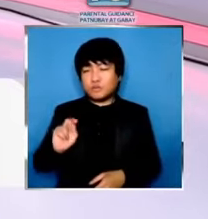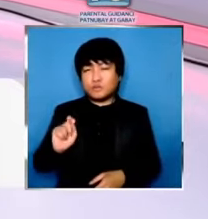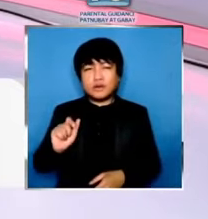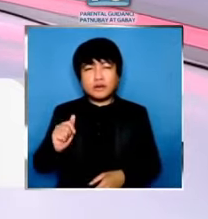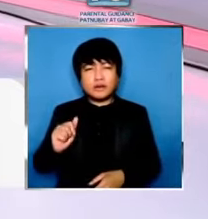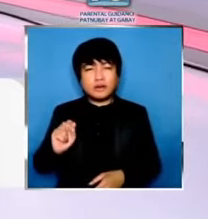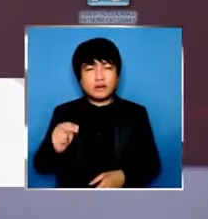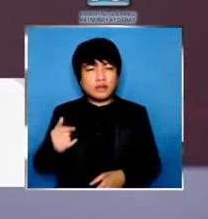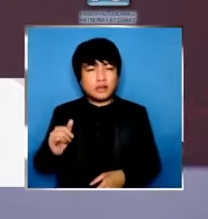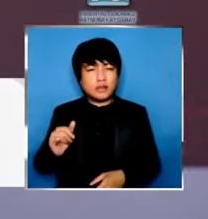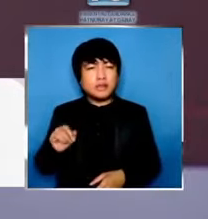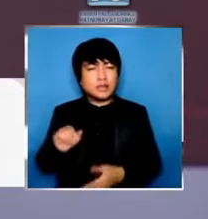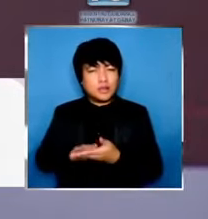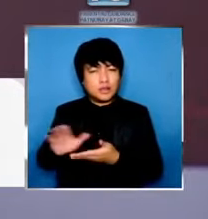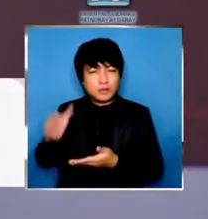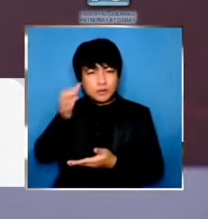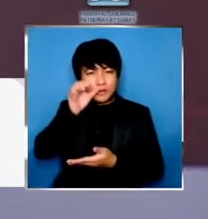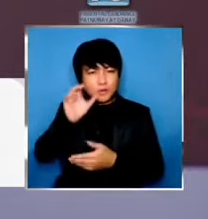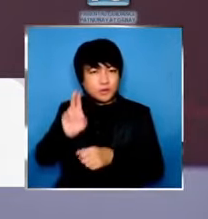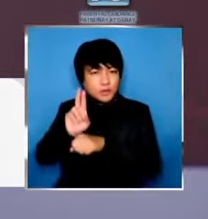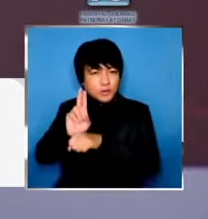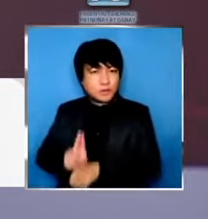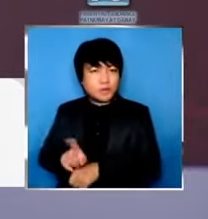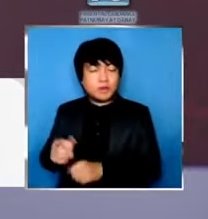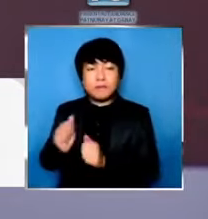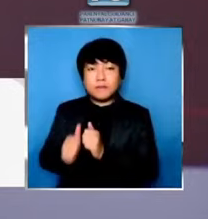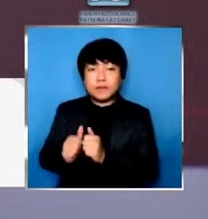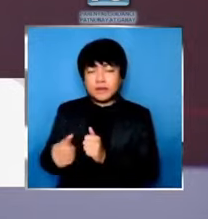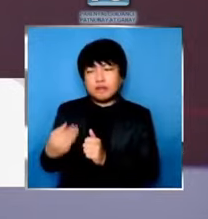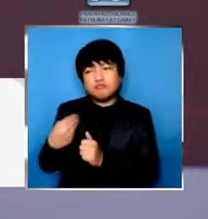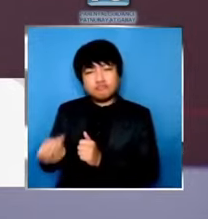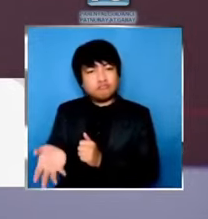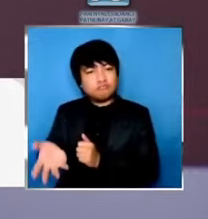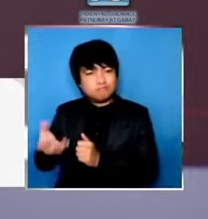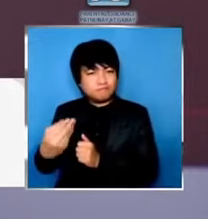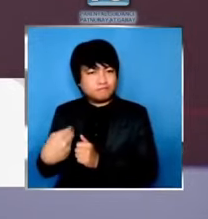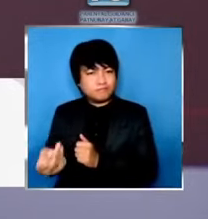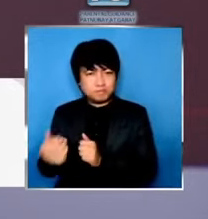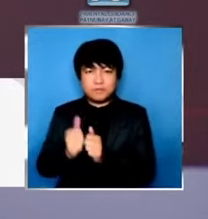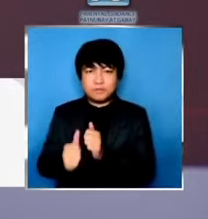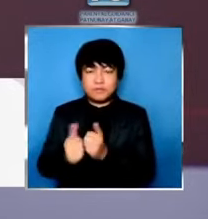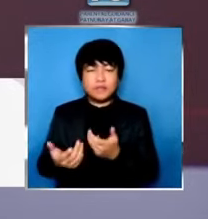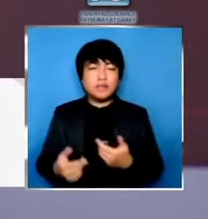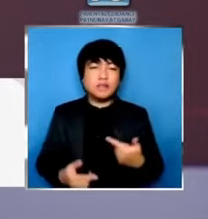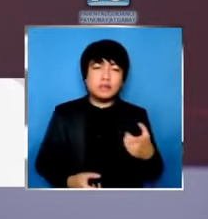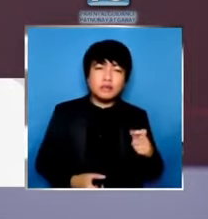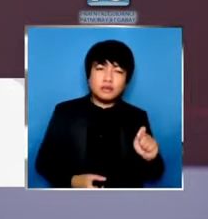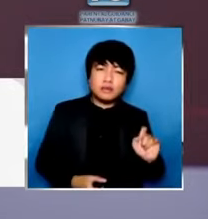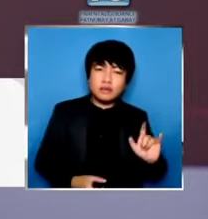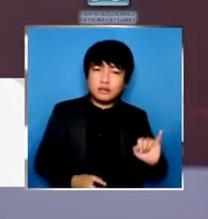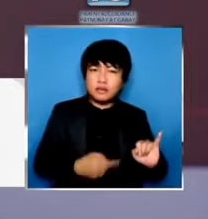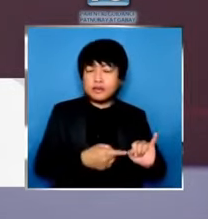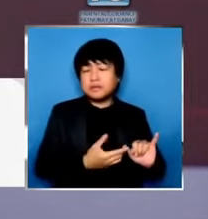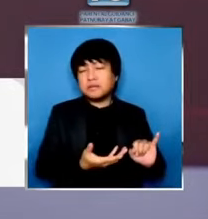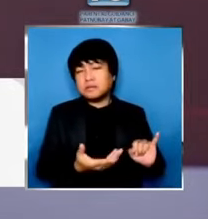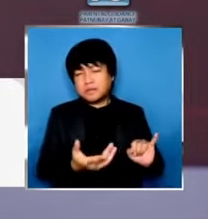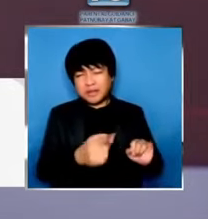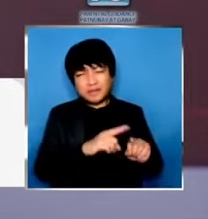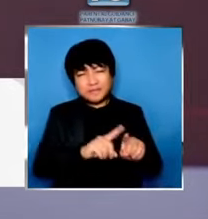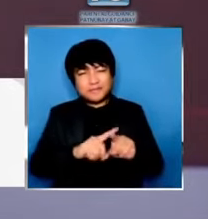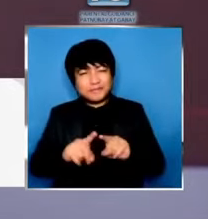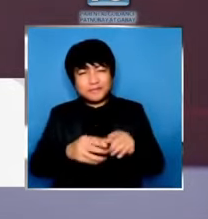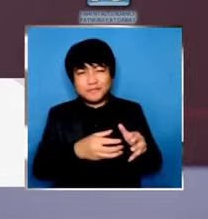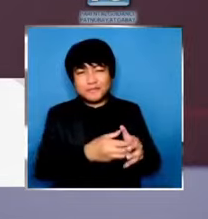it's a common term for, yung bigyan mo pa, bigyan mo pa. Yun. O, sa atin naman, Gedli. O, naangka mo dyan. Nomag